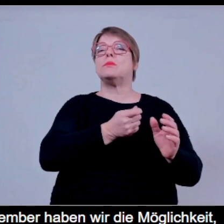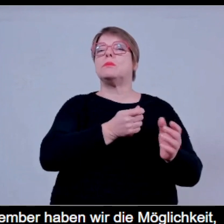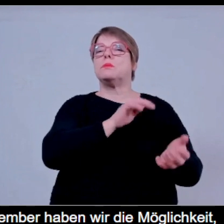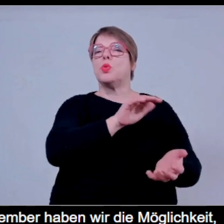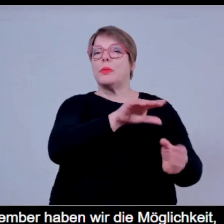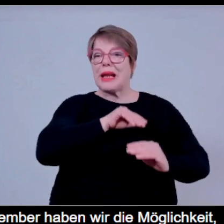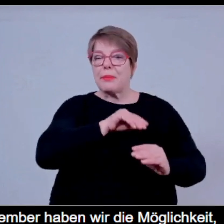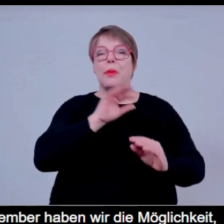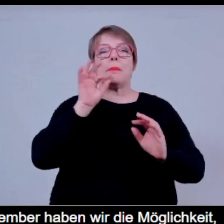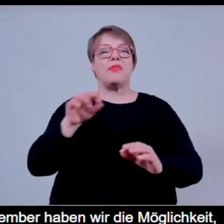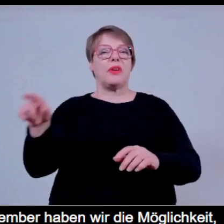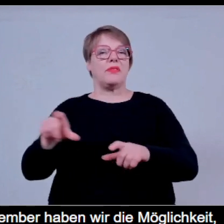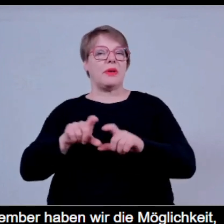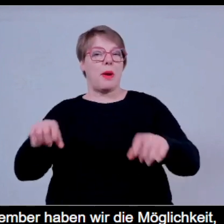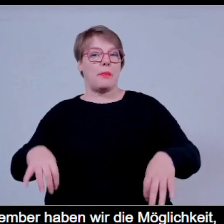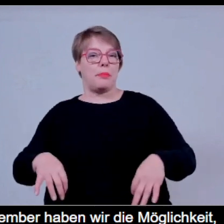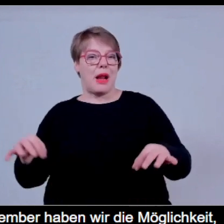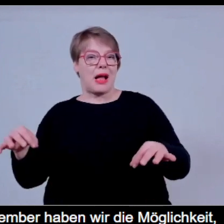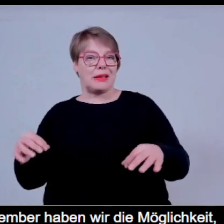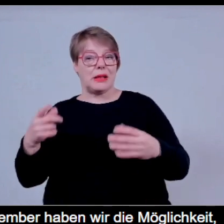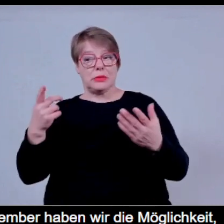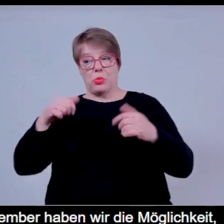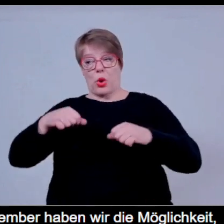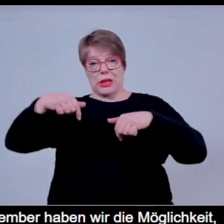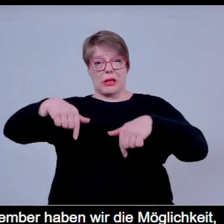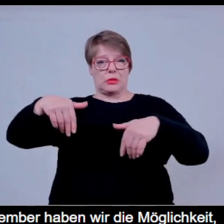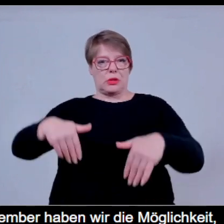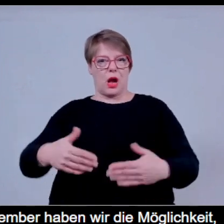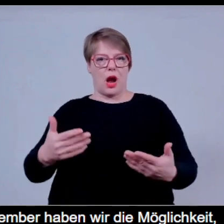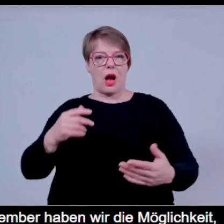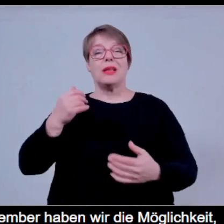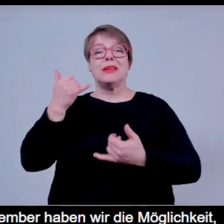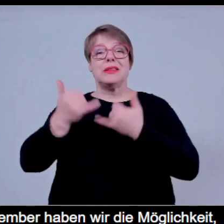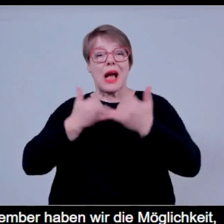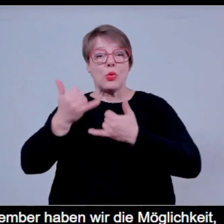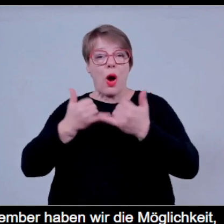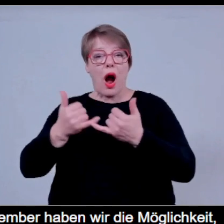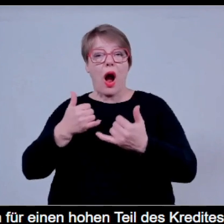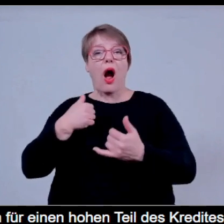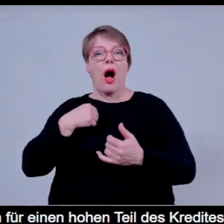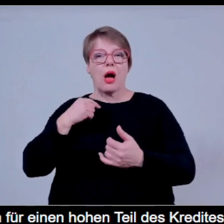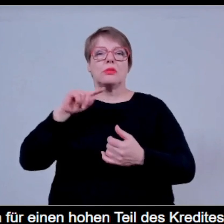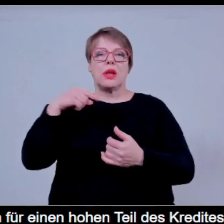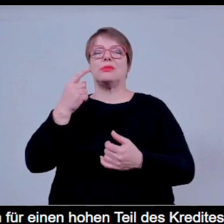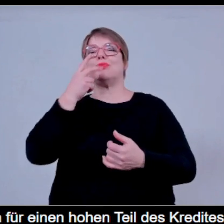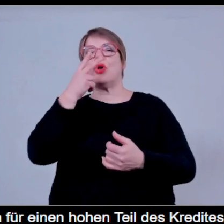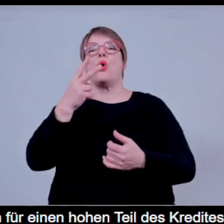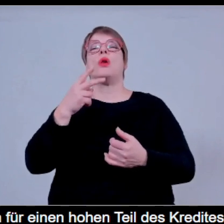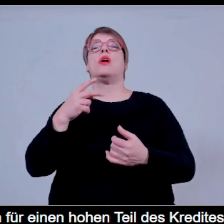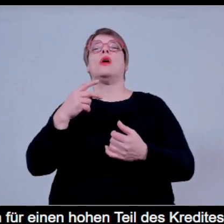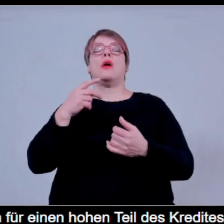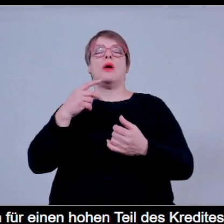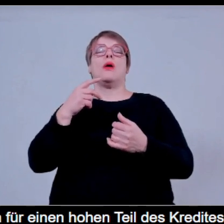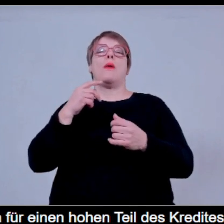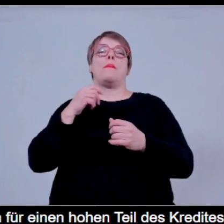Ressort beschäftigt. Zum einen mit Bauern mit Holz, das sogenannte Umwandlungsverbot und mehr die Verkehrsthemen, mit denen